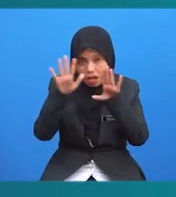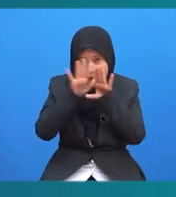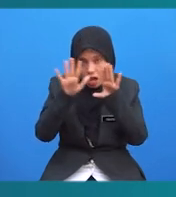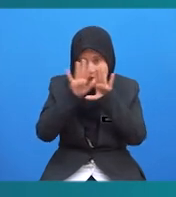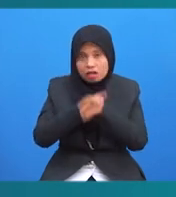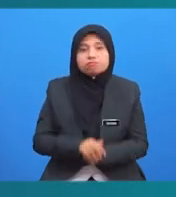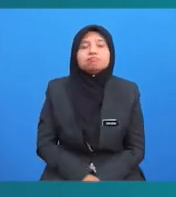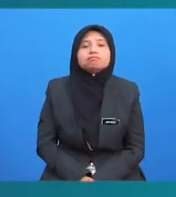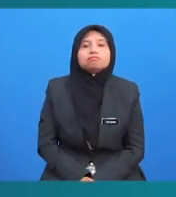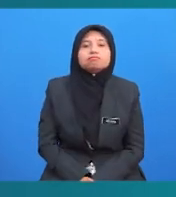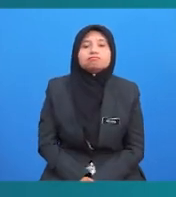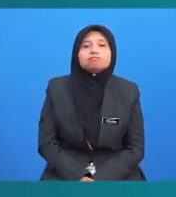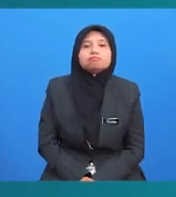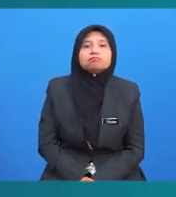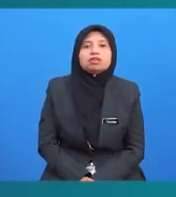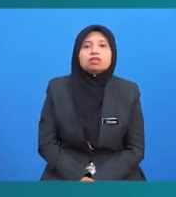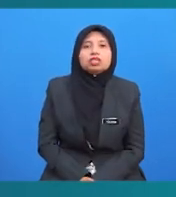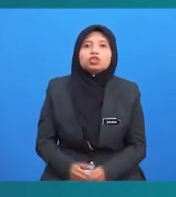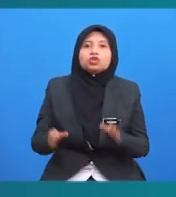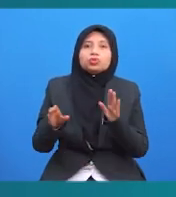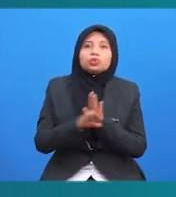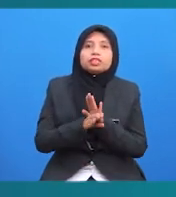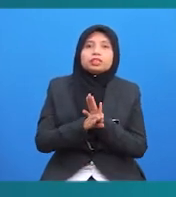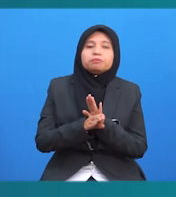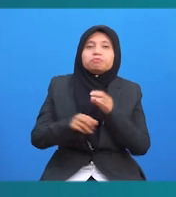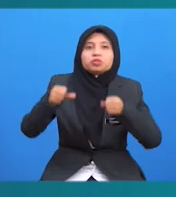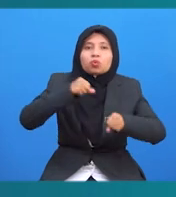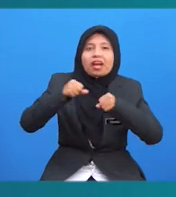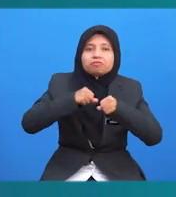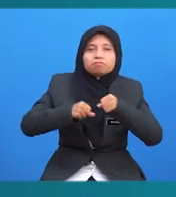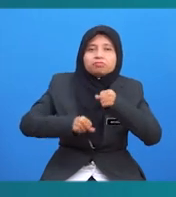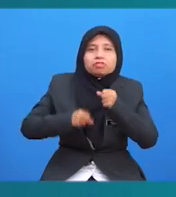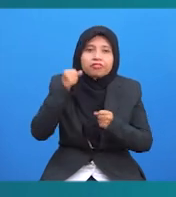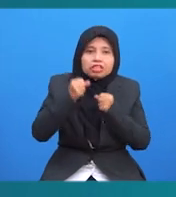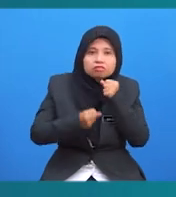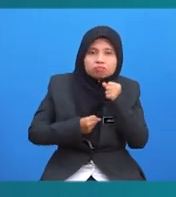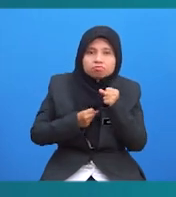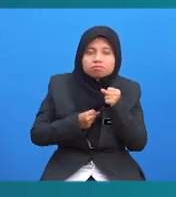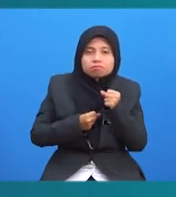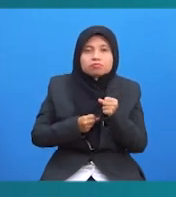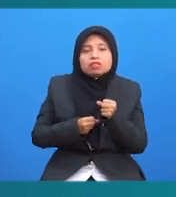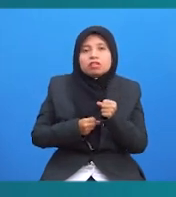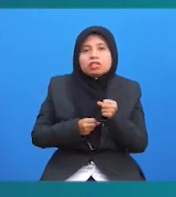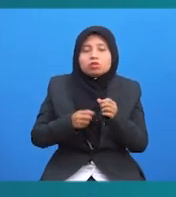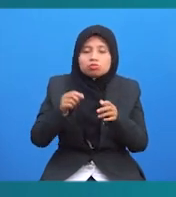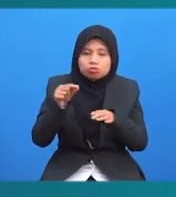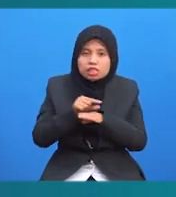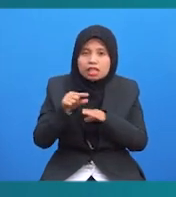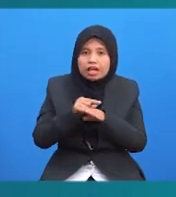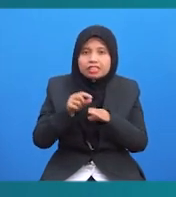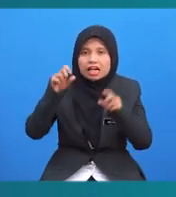gambar. Aksi sukan biasanya berlaku dalam keadaan pantas dan dengan menggunakan kamera